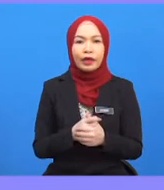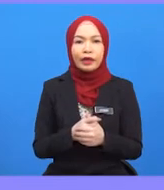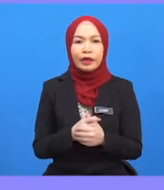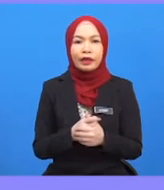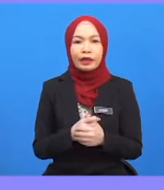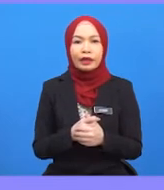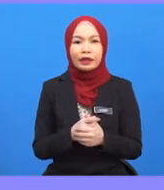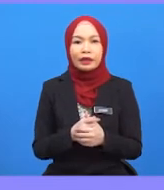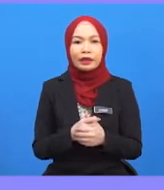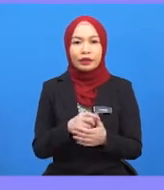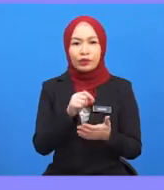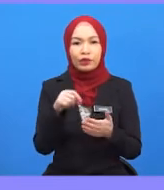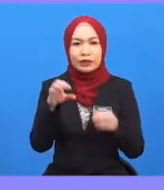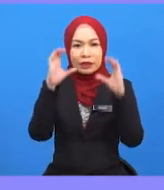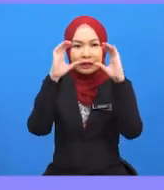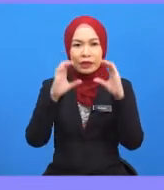Kemudian,